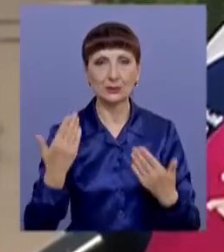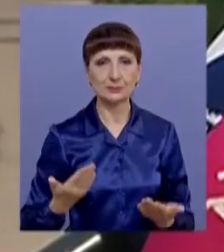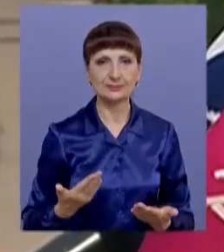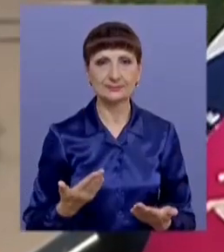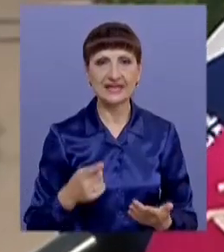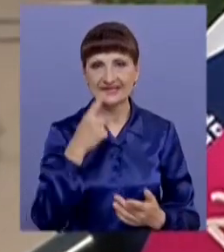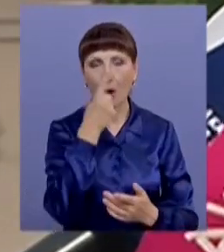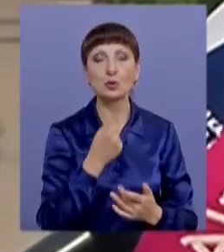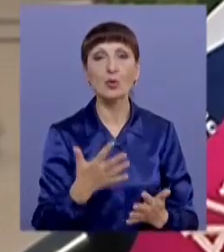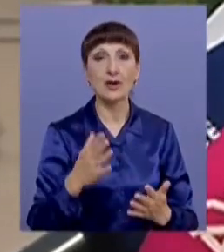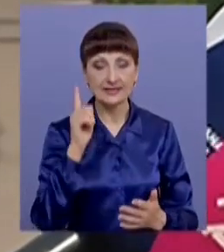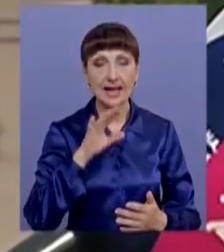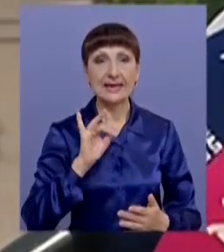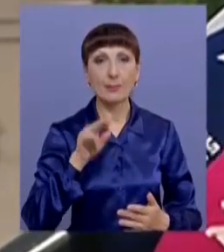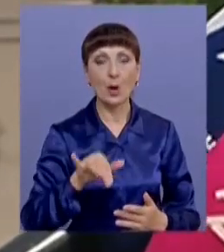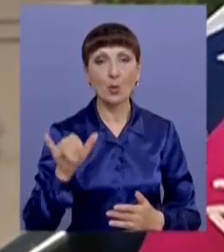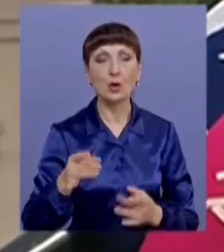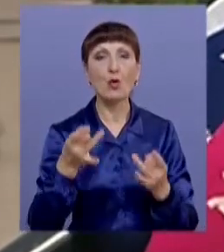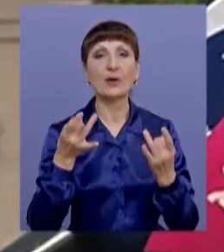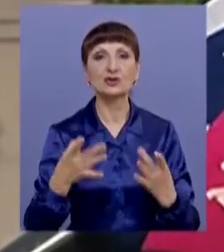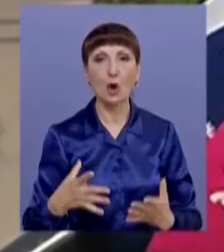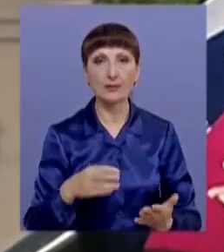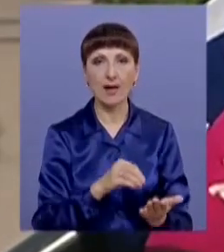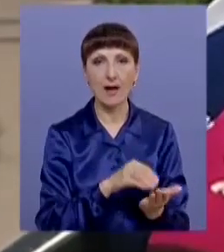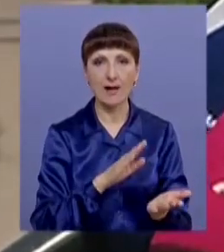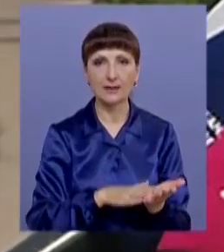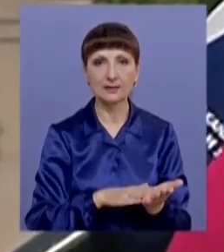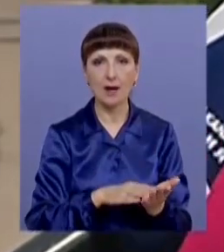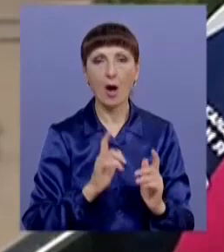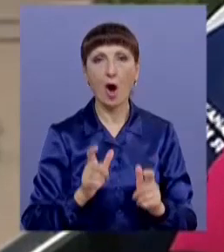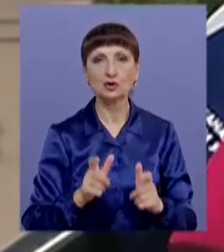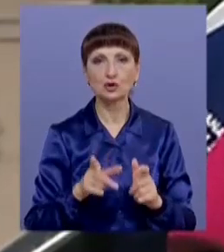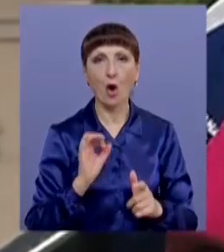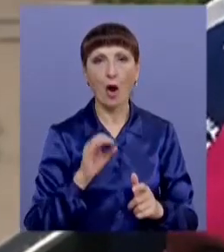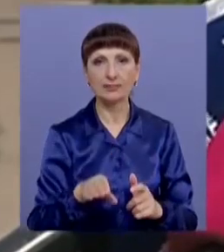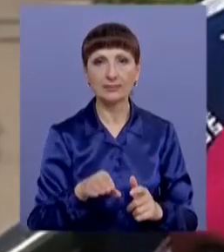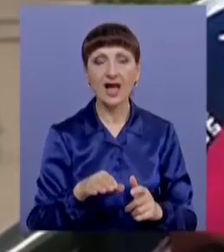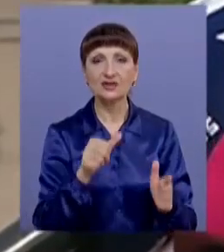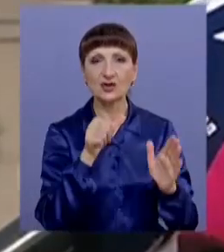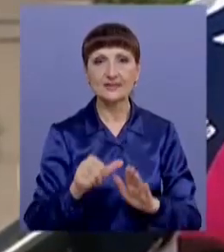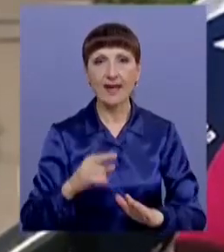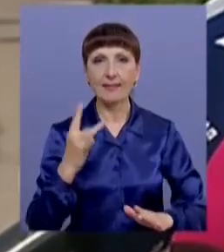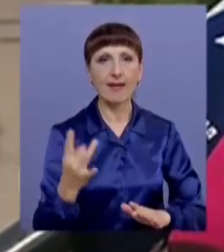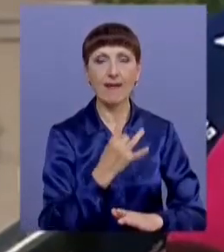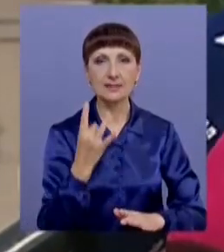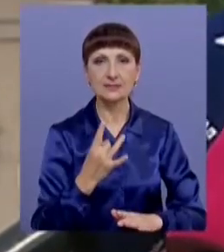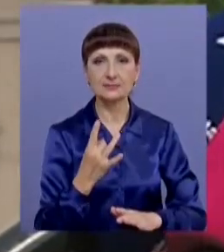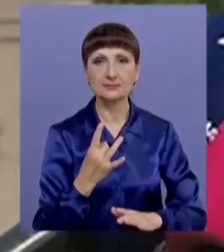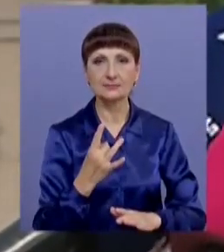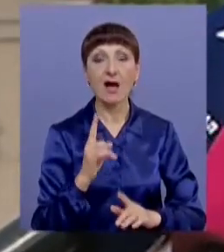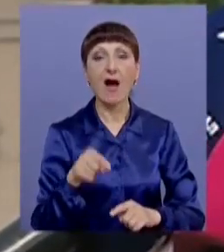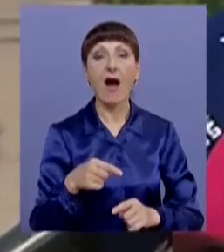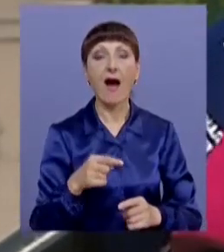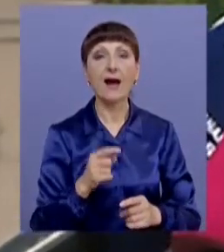Вы знаете, что ИП, у них упрощенная отчетность, они показывают в полгода один раз, а по правилам назначения адресной